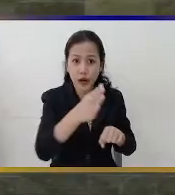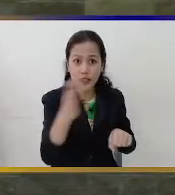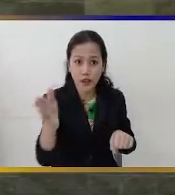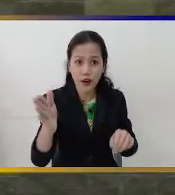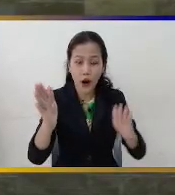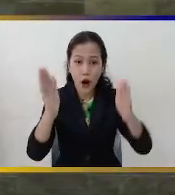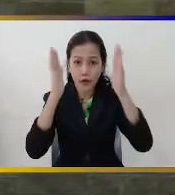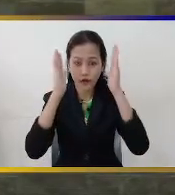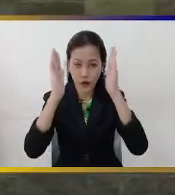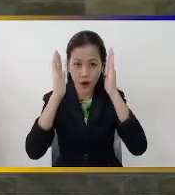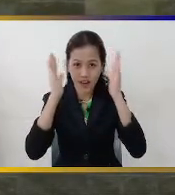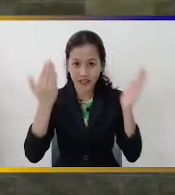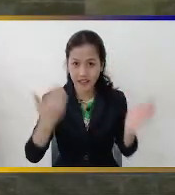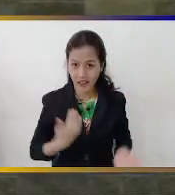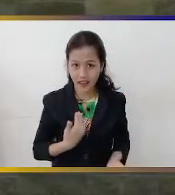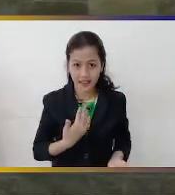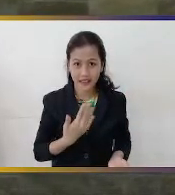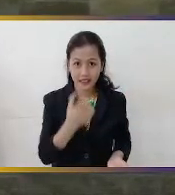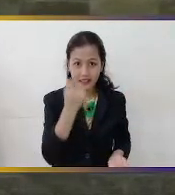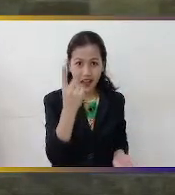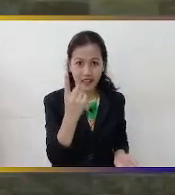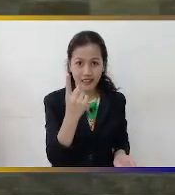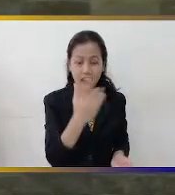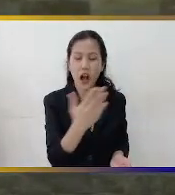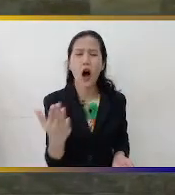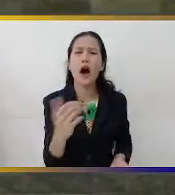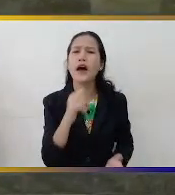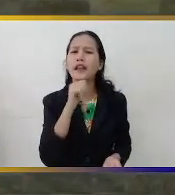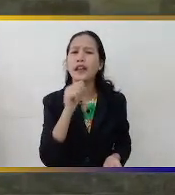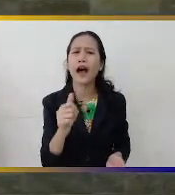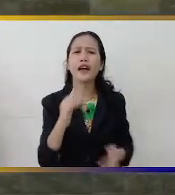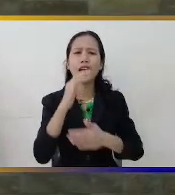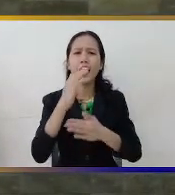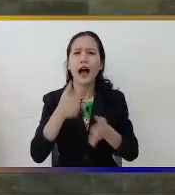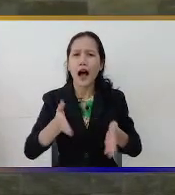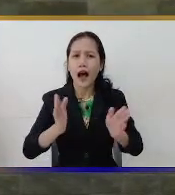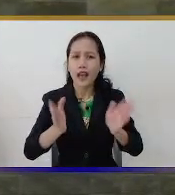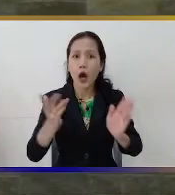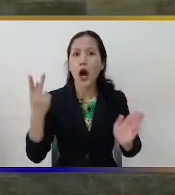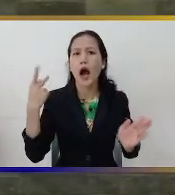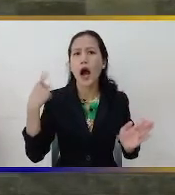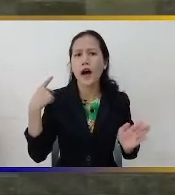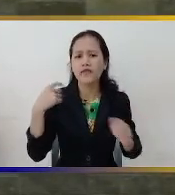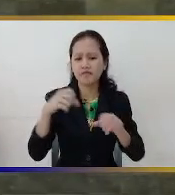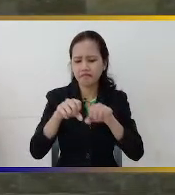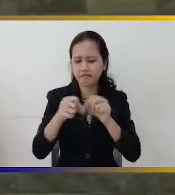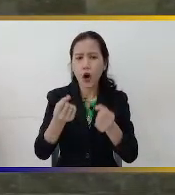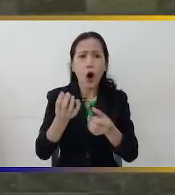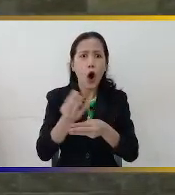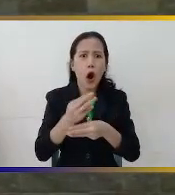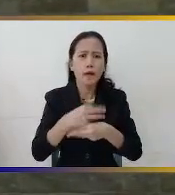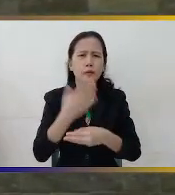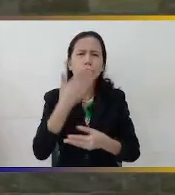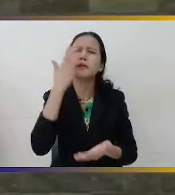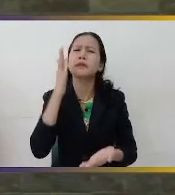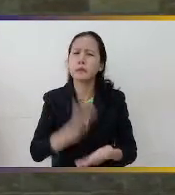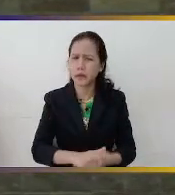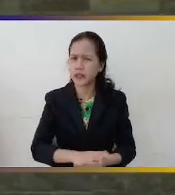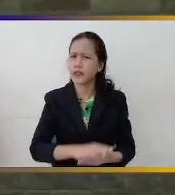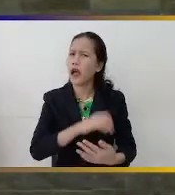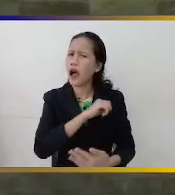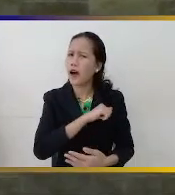and huwag niyong pahintulutan na merong sisira ng inyong spirit sa pananambahan po natin. Are you ready for the Sunday School?